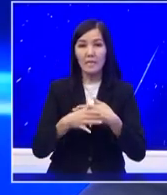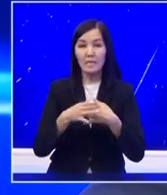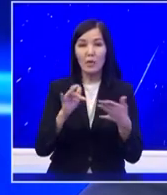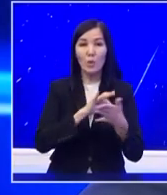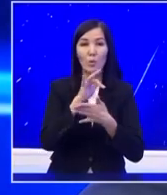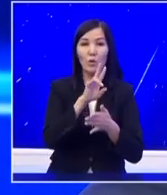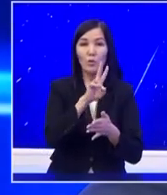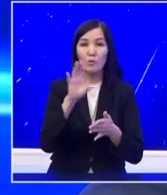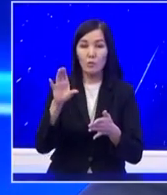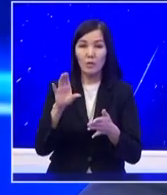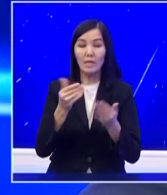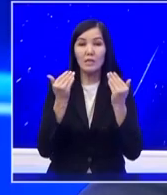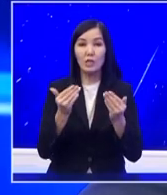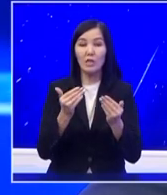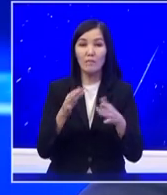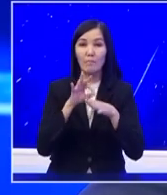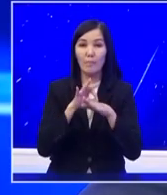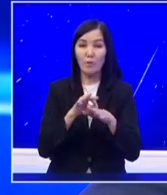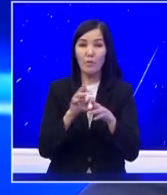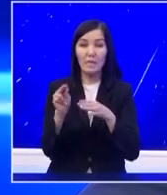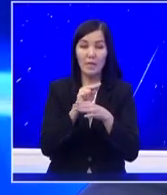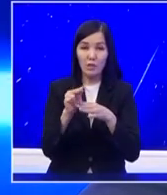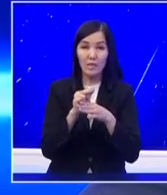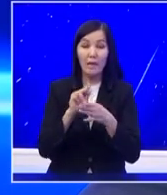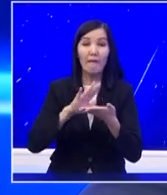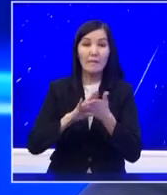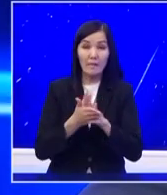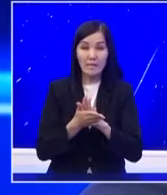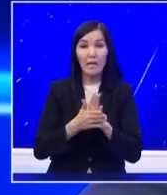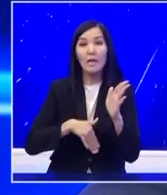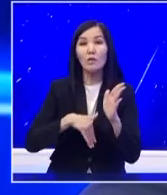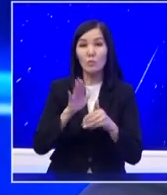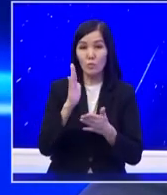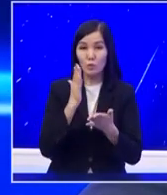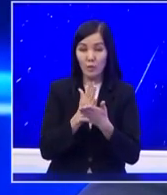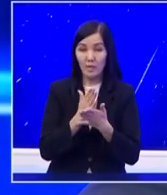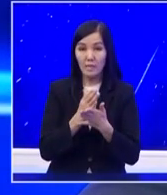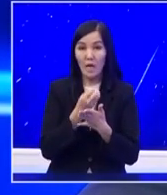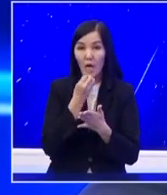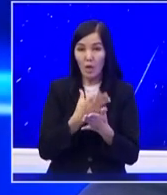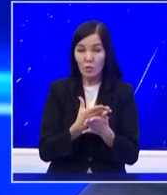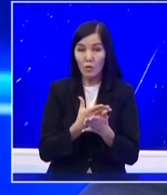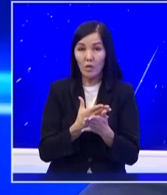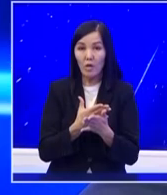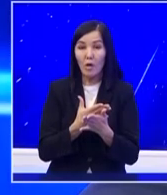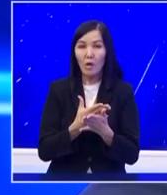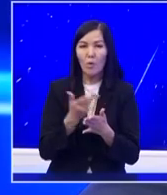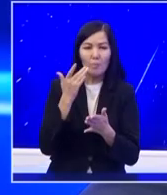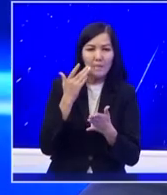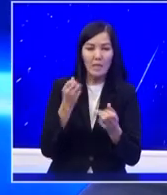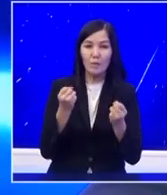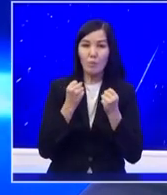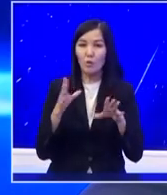Нур-Султан. Сейчас он проходит там лечение, состояние его намного улучшилось. Ну, человек, вы знаете, он постоянно